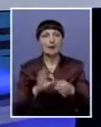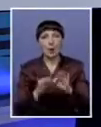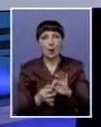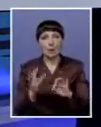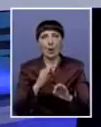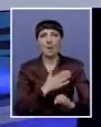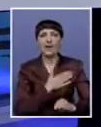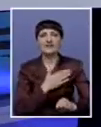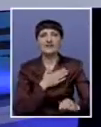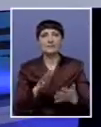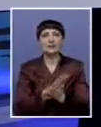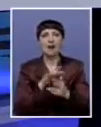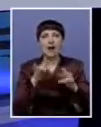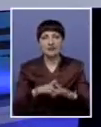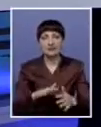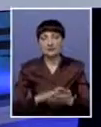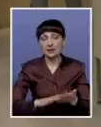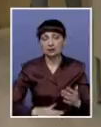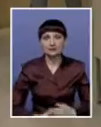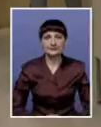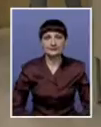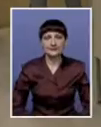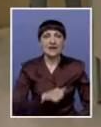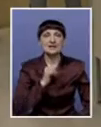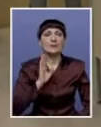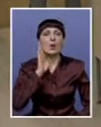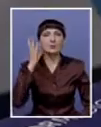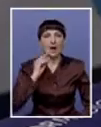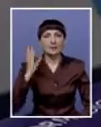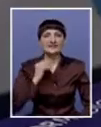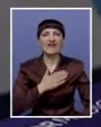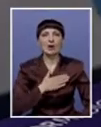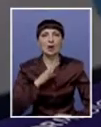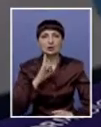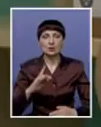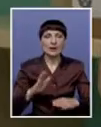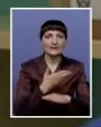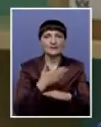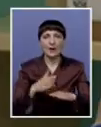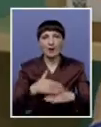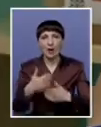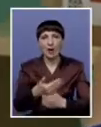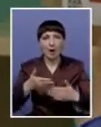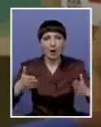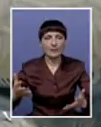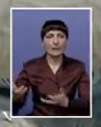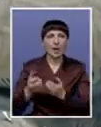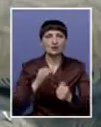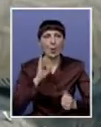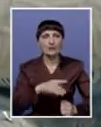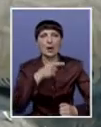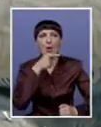благотворительной акции в материале Айданы Нураш. С самого утра алматинские волонтеры распаковывают коробки, полученные от